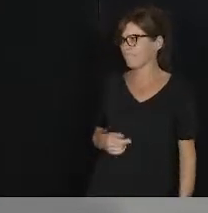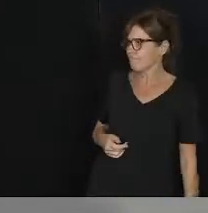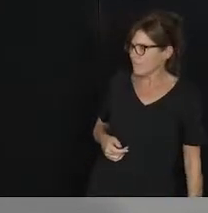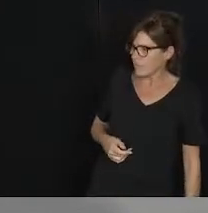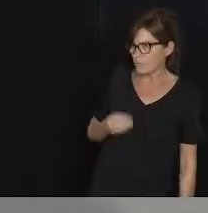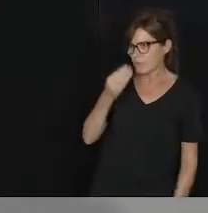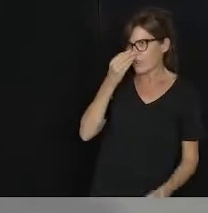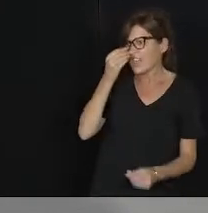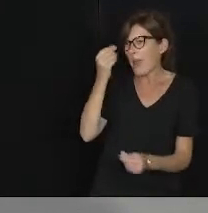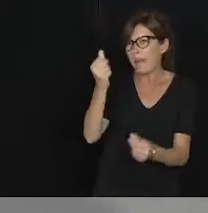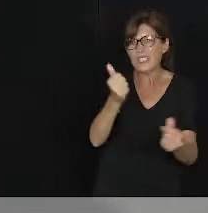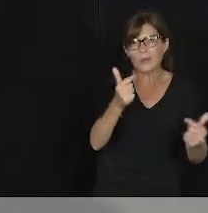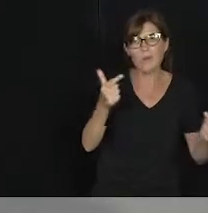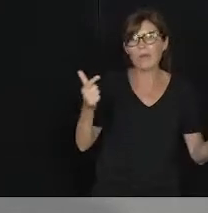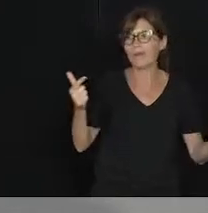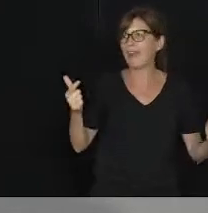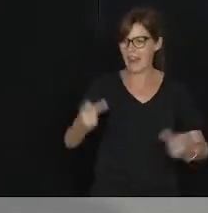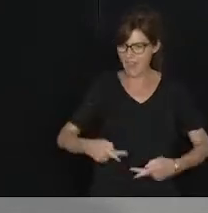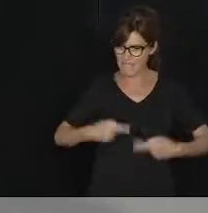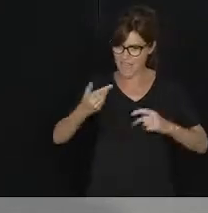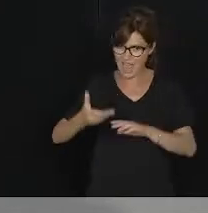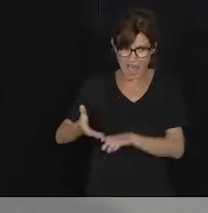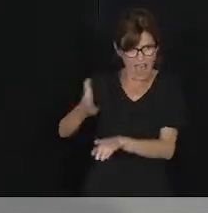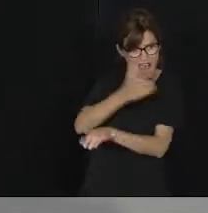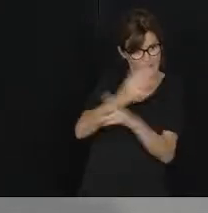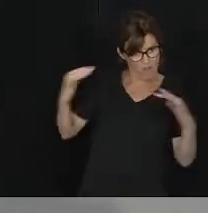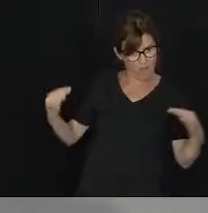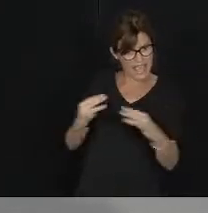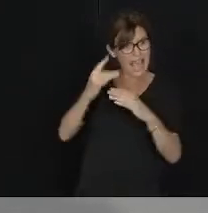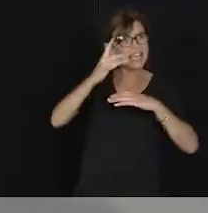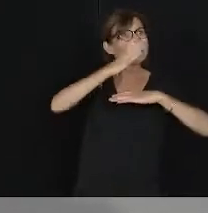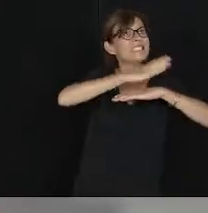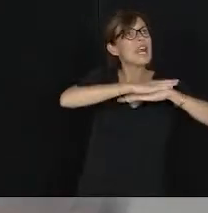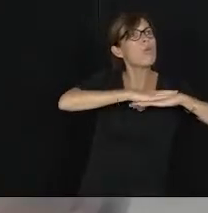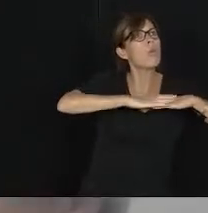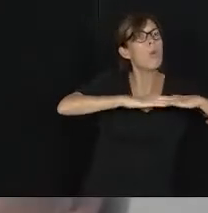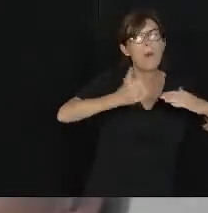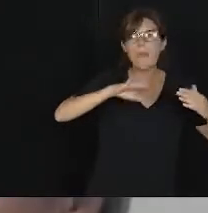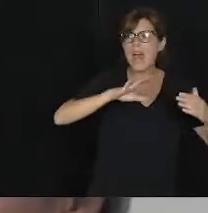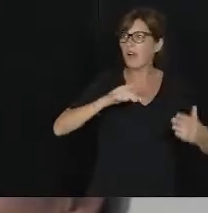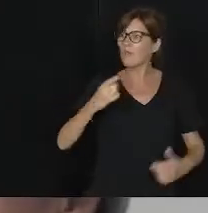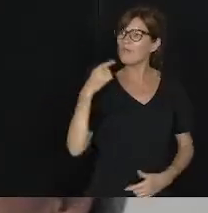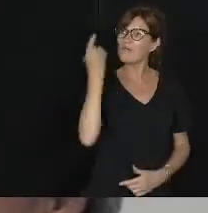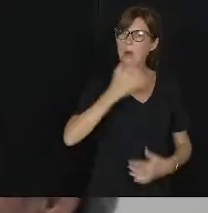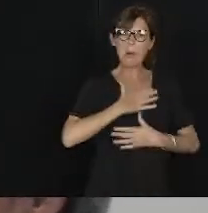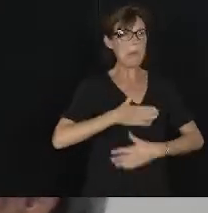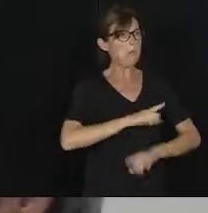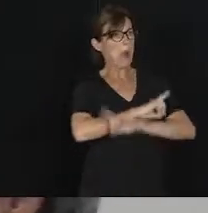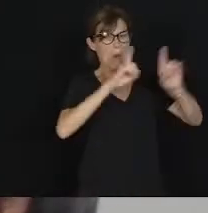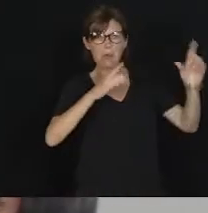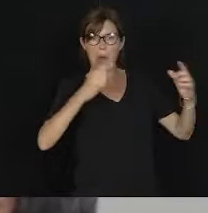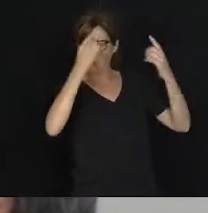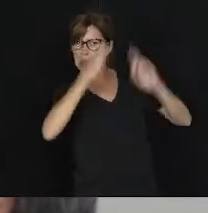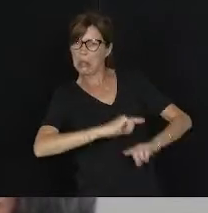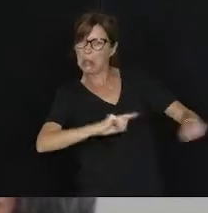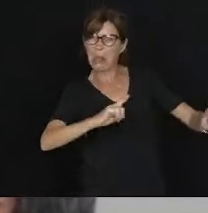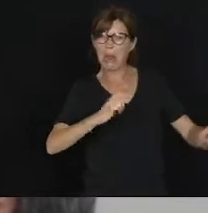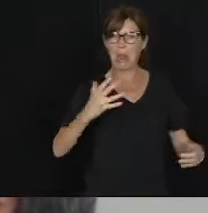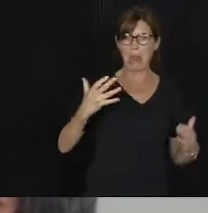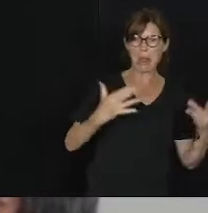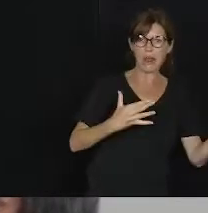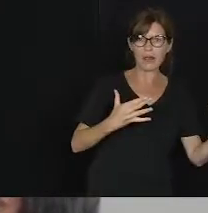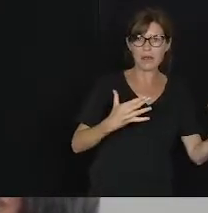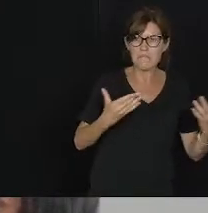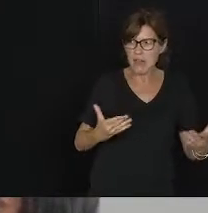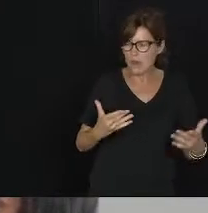apprécié la douceur de la vie avant cette affreuse guerre. On se plaignait, on gémissait, et maintenant que tout est rude, on se trouvait si heureux